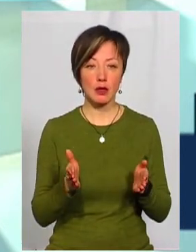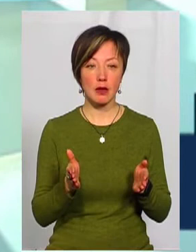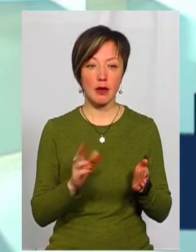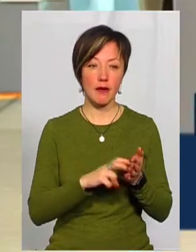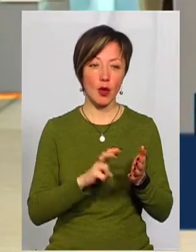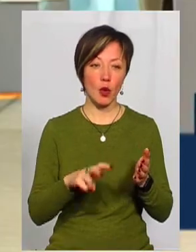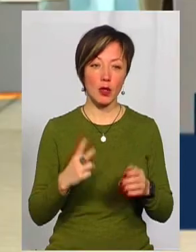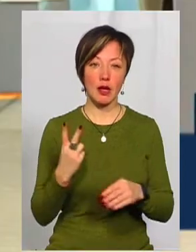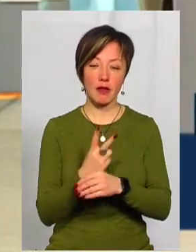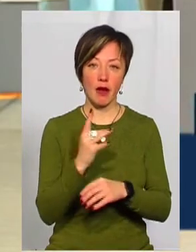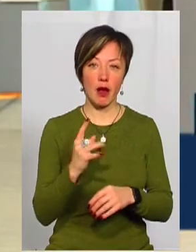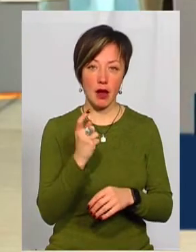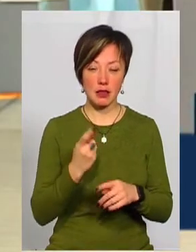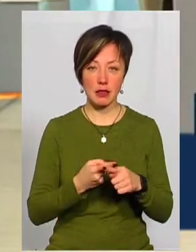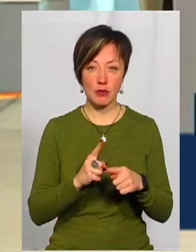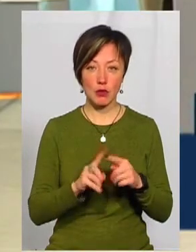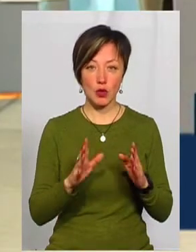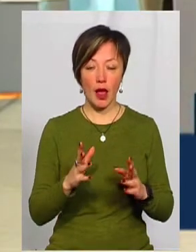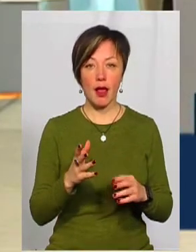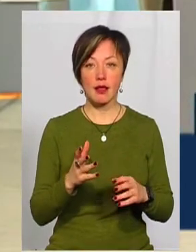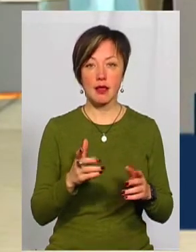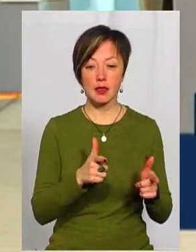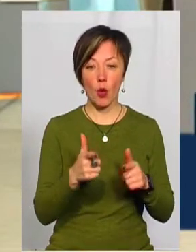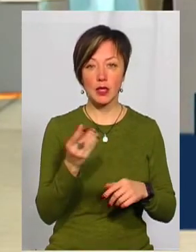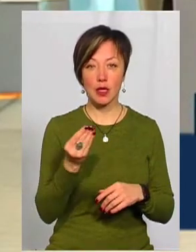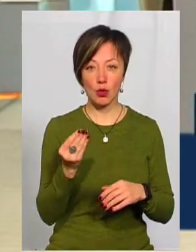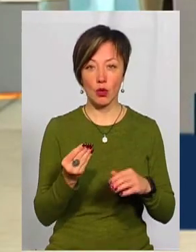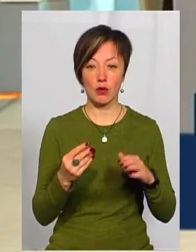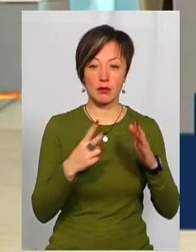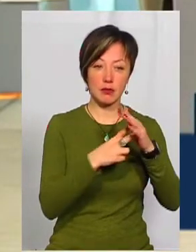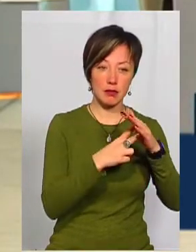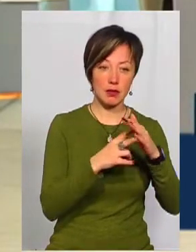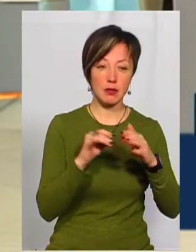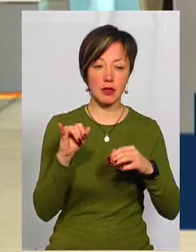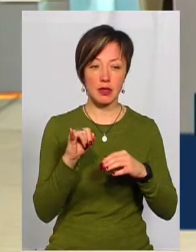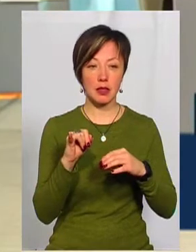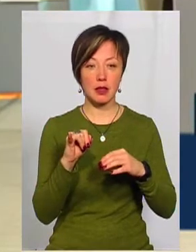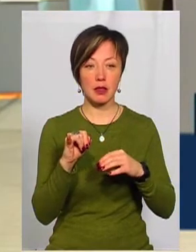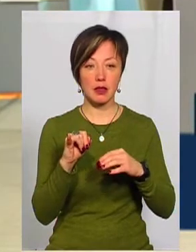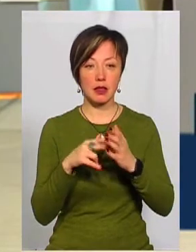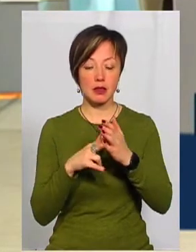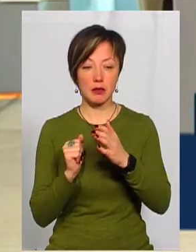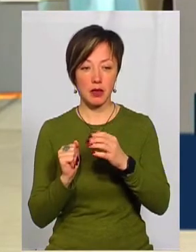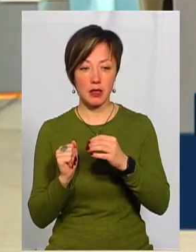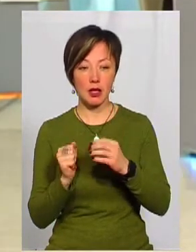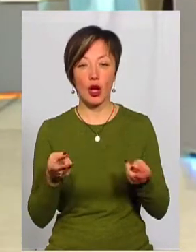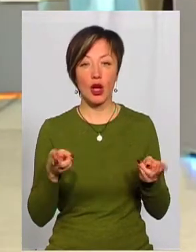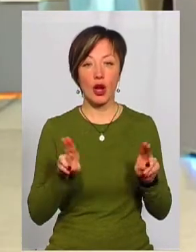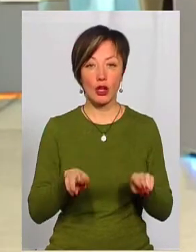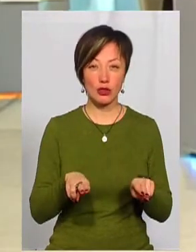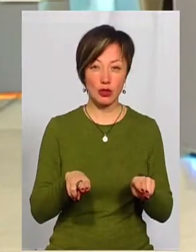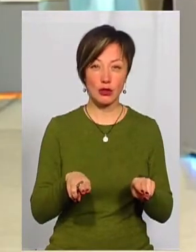всього-навсього 2 рази. Він буде на загод зерно ставити і на загод зерно буде знімати.